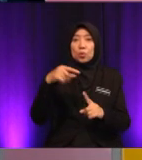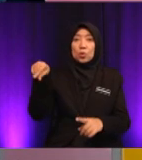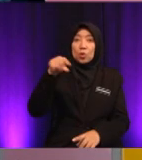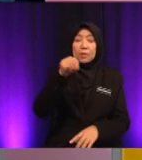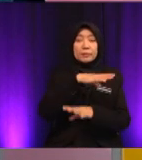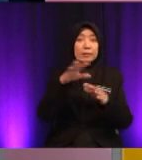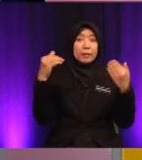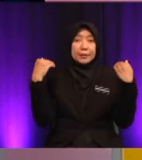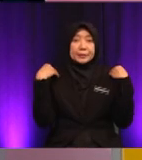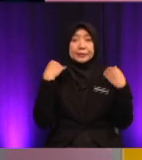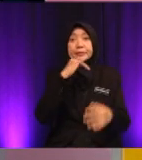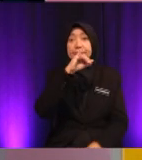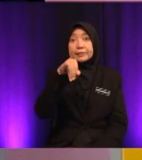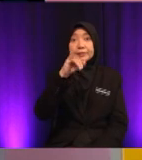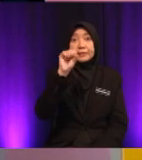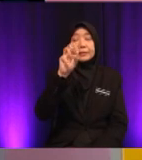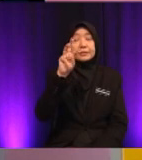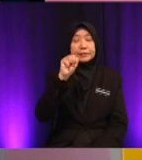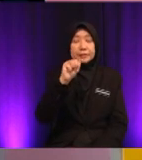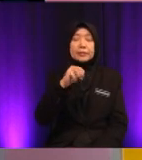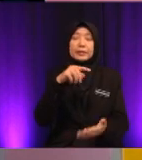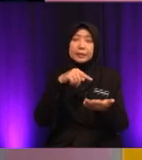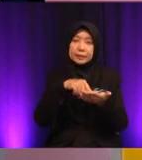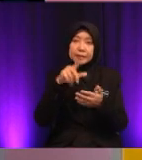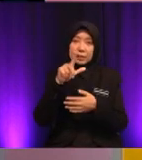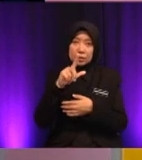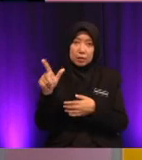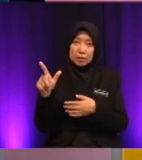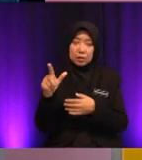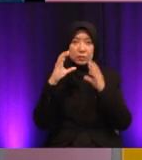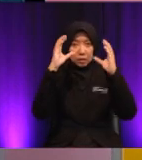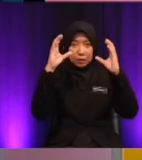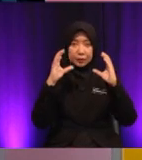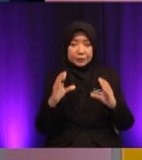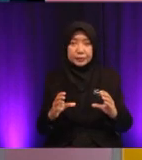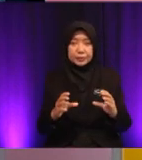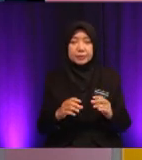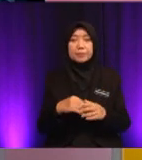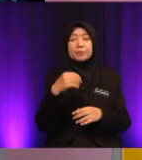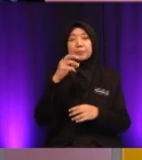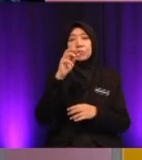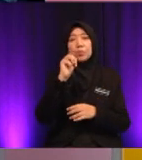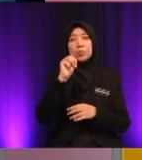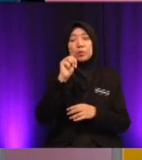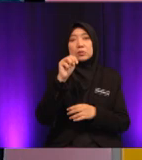jisim jadi inilah familia yang diperkenalkan Oke yaitu momentum bisa